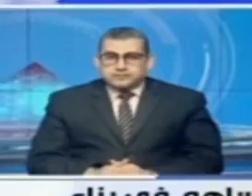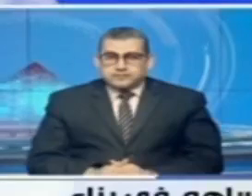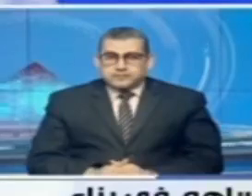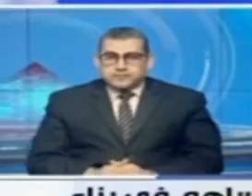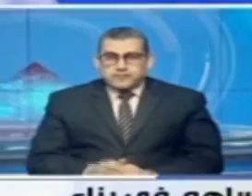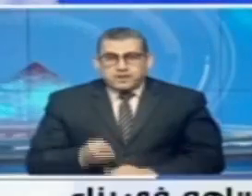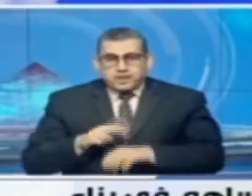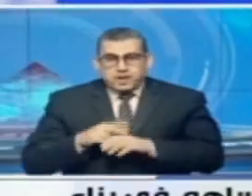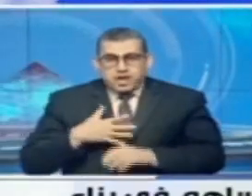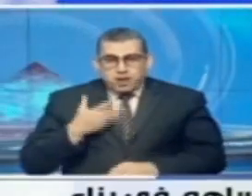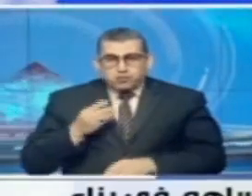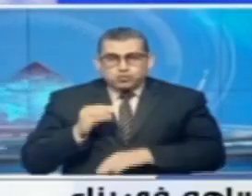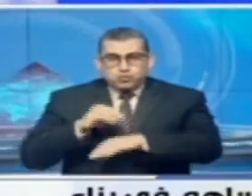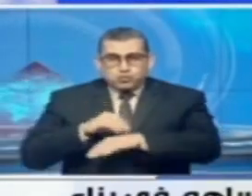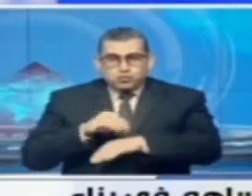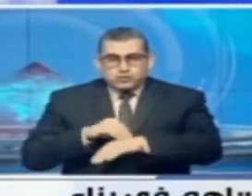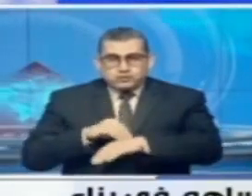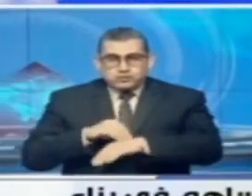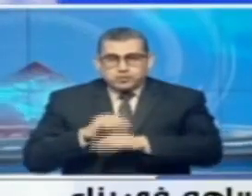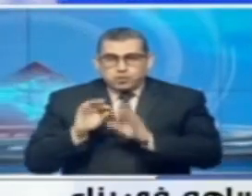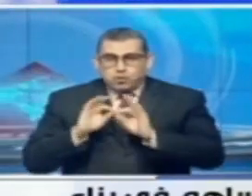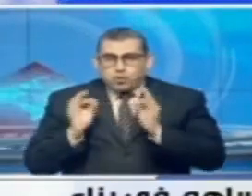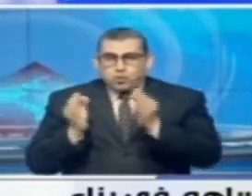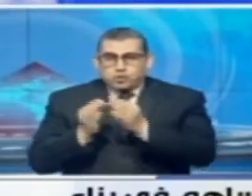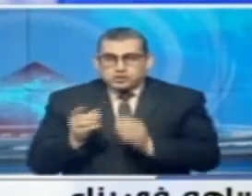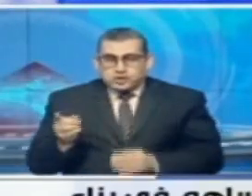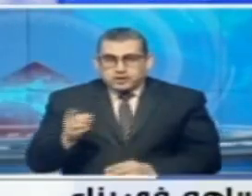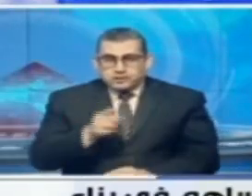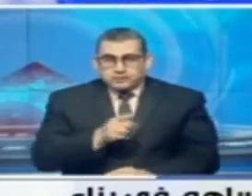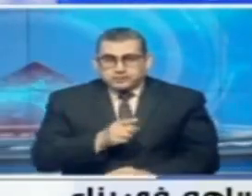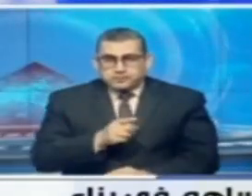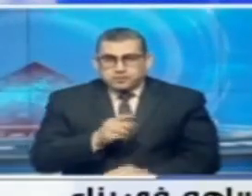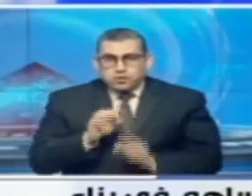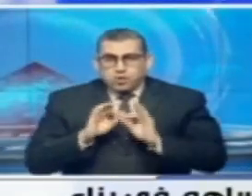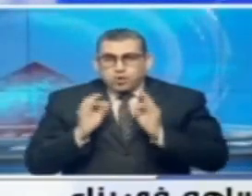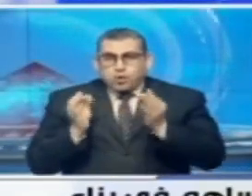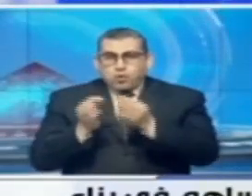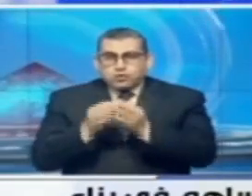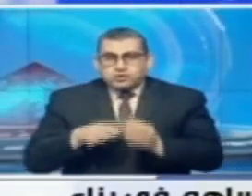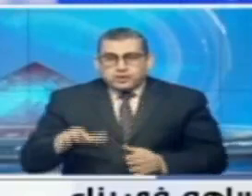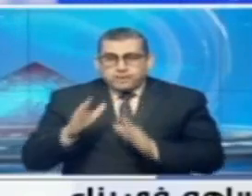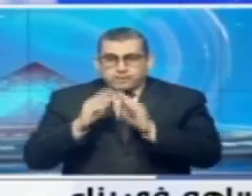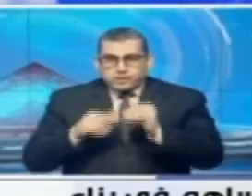وعايز أقول للأسر، الأسر المصرية اللي